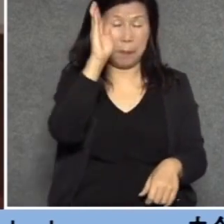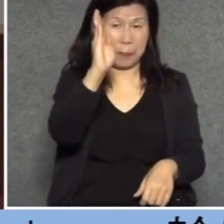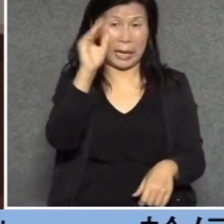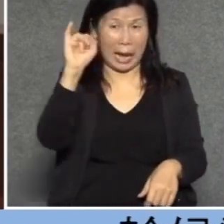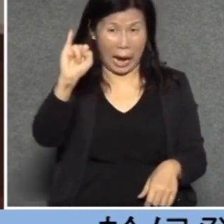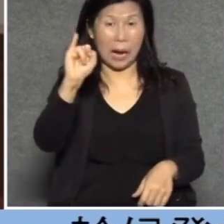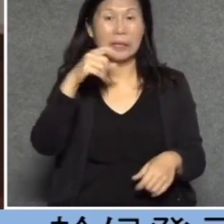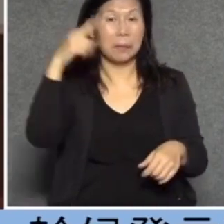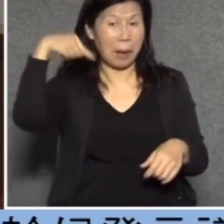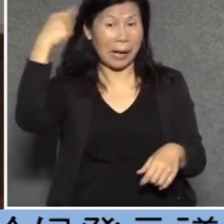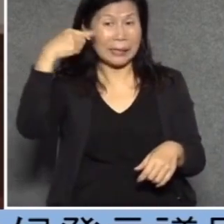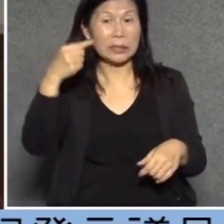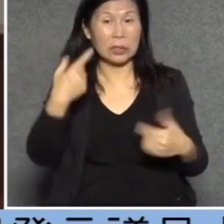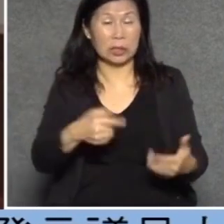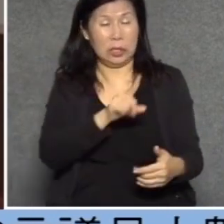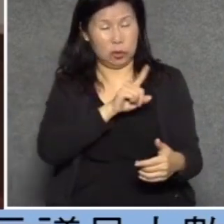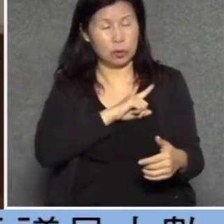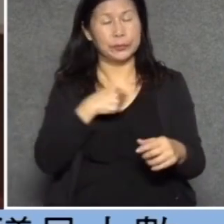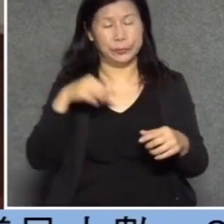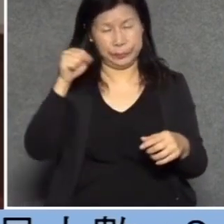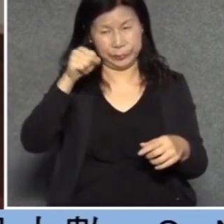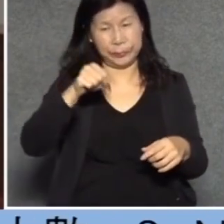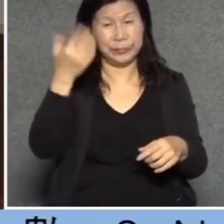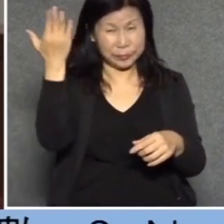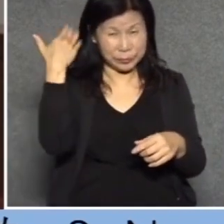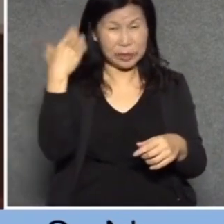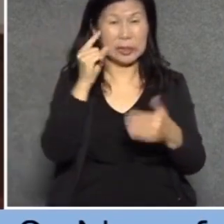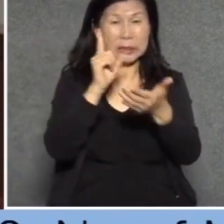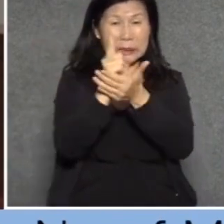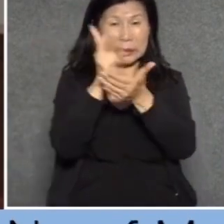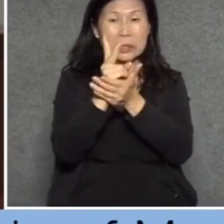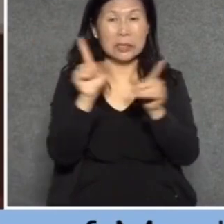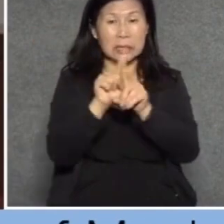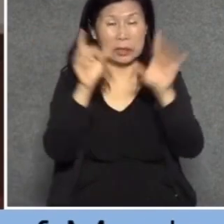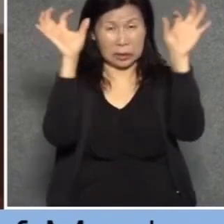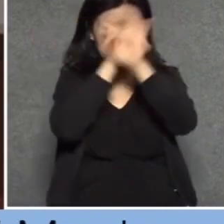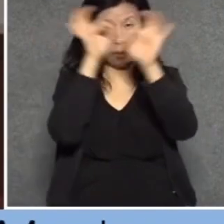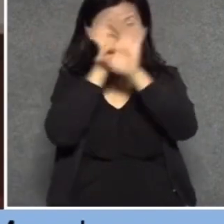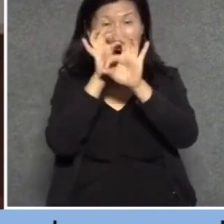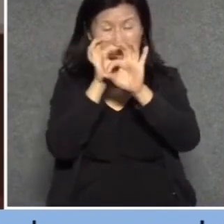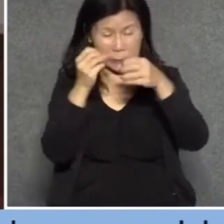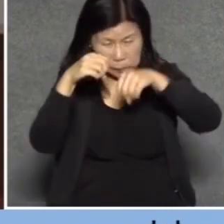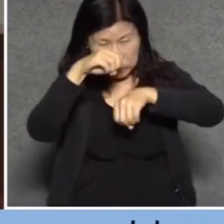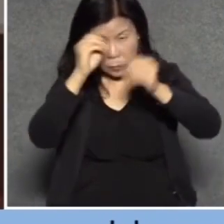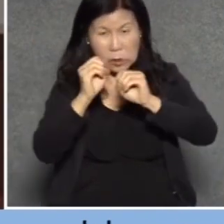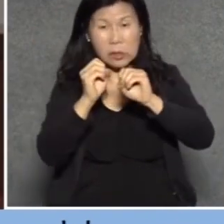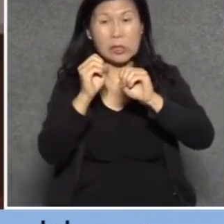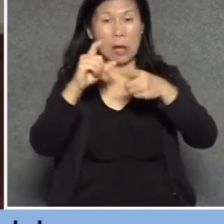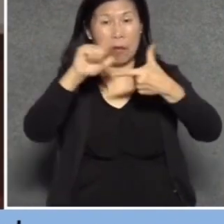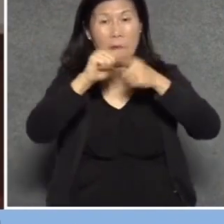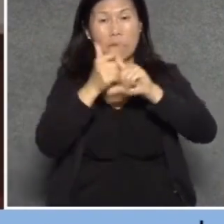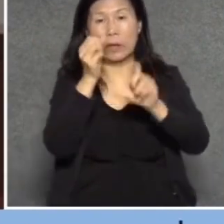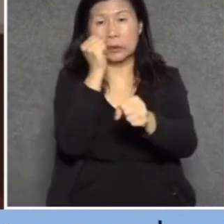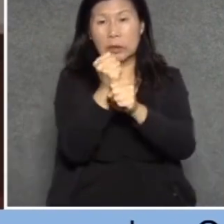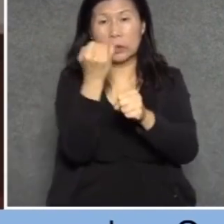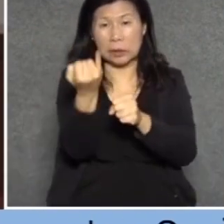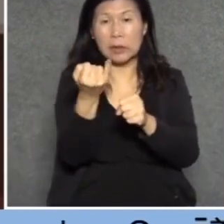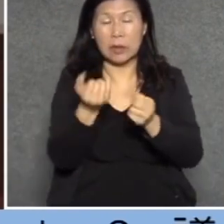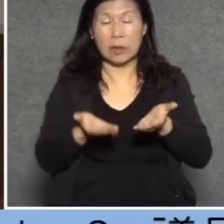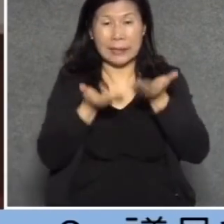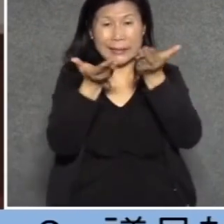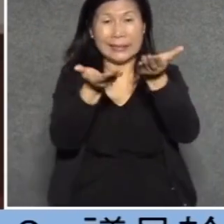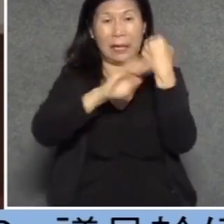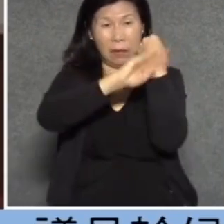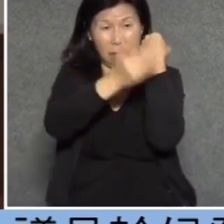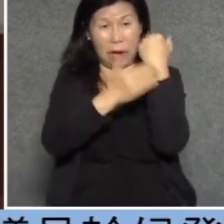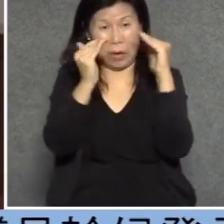咪？而家自己都承認過去因為用呢啲錯誤嘅鑑證方法，或者啲鑑證方法，喂，作為呈堂證